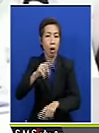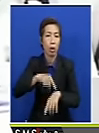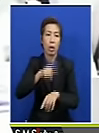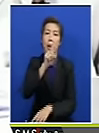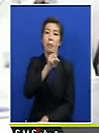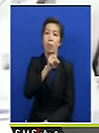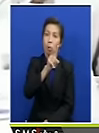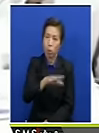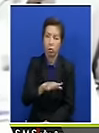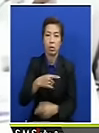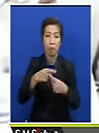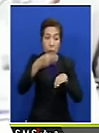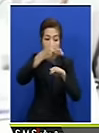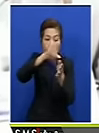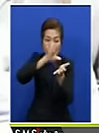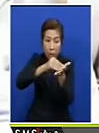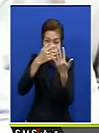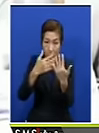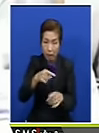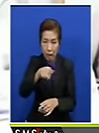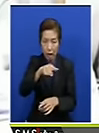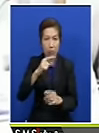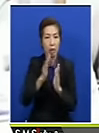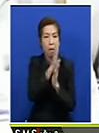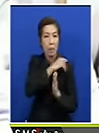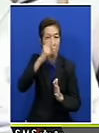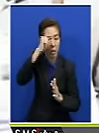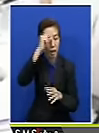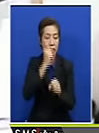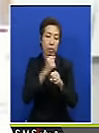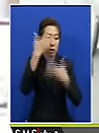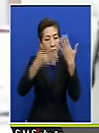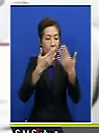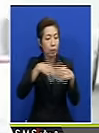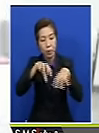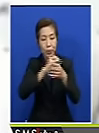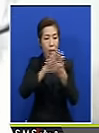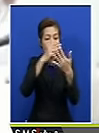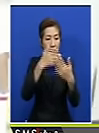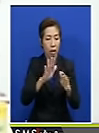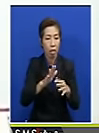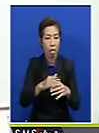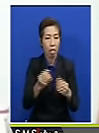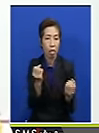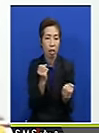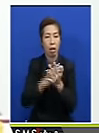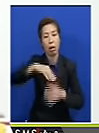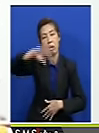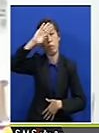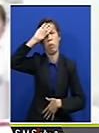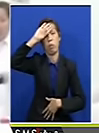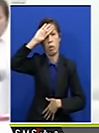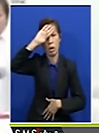งบ่ายแต่เมื่อท่านไปประกอบพิธีกรรมแล้วทำให้ร่างกายท่านป่วยฉุกเฉินแล้ว